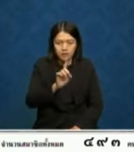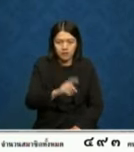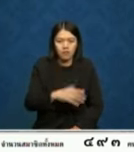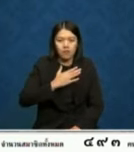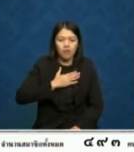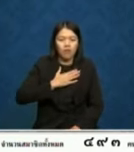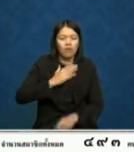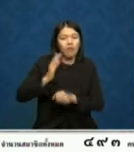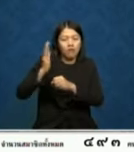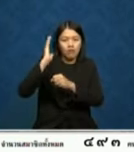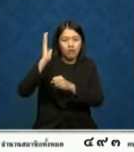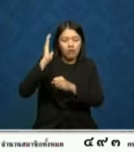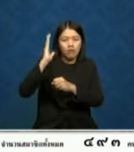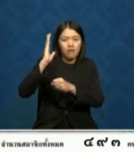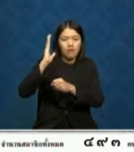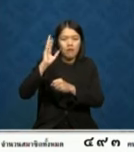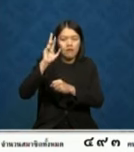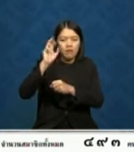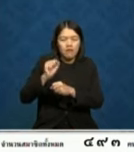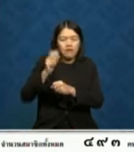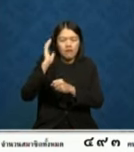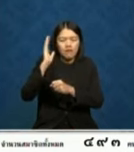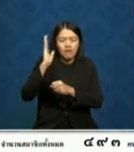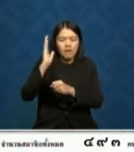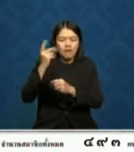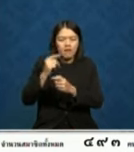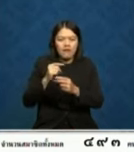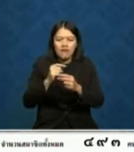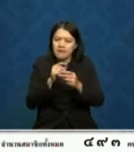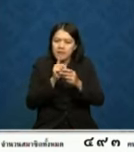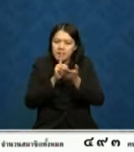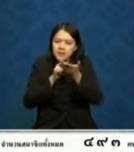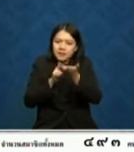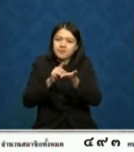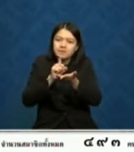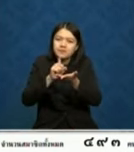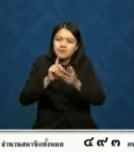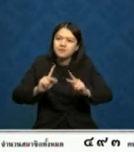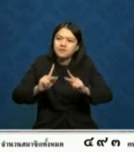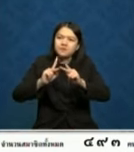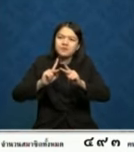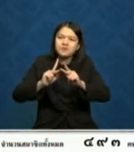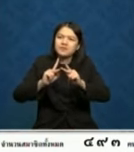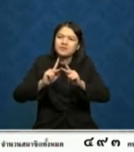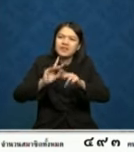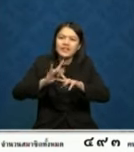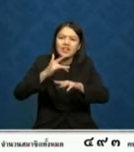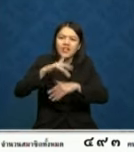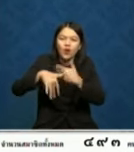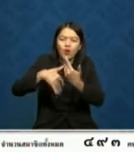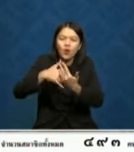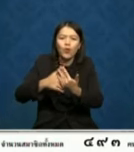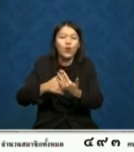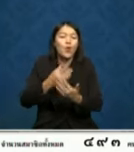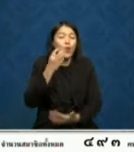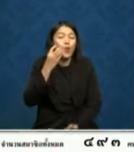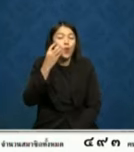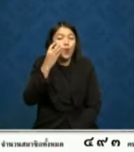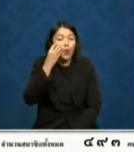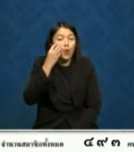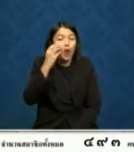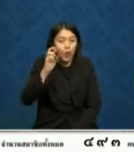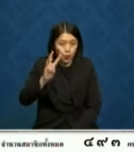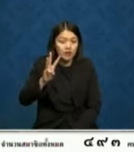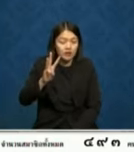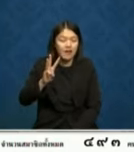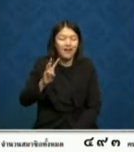ผมเคยอภิปรายในสภาแห่งนี้ครับตั้งกระทู้กับท่านรัฐมนตรีอดีตรัฐมนตรีกระทรวงทรัพยากรท่านวราวุฒินะครับเป็น